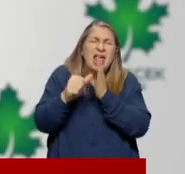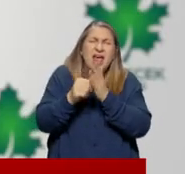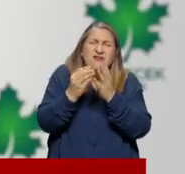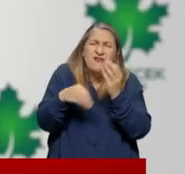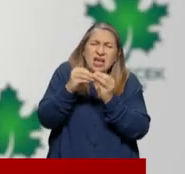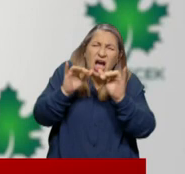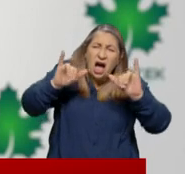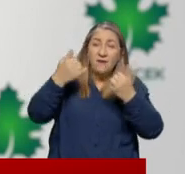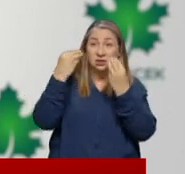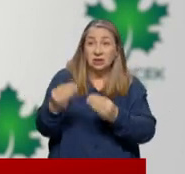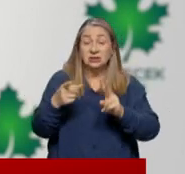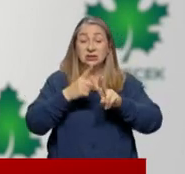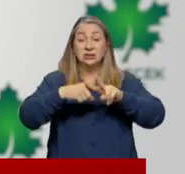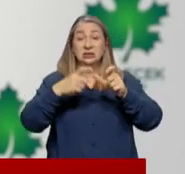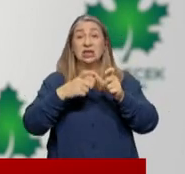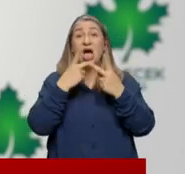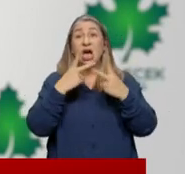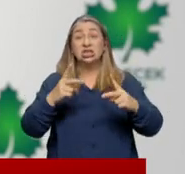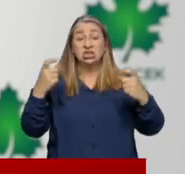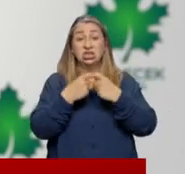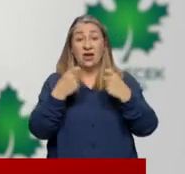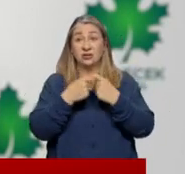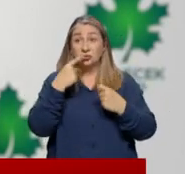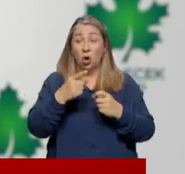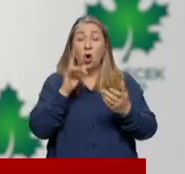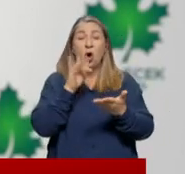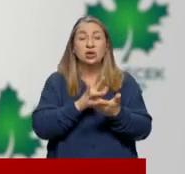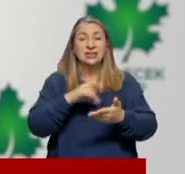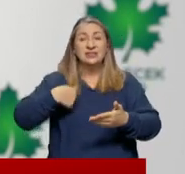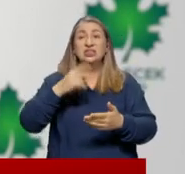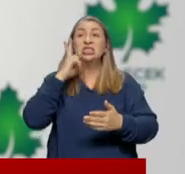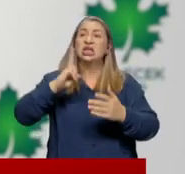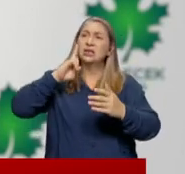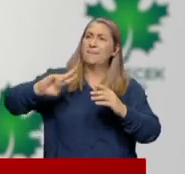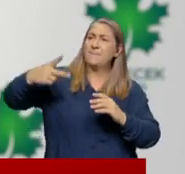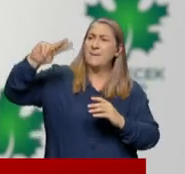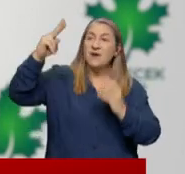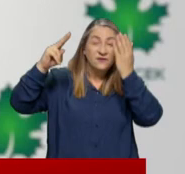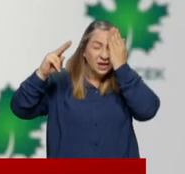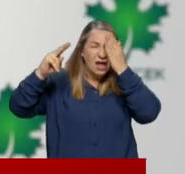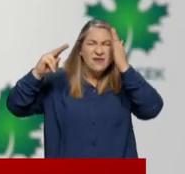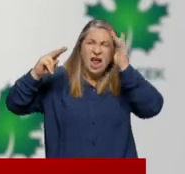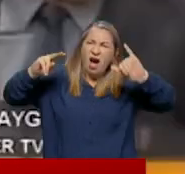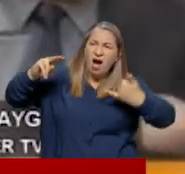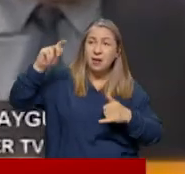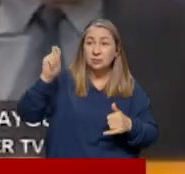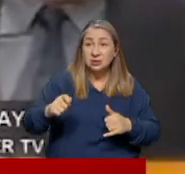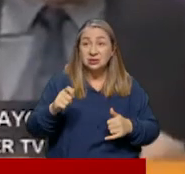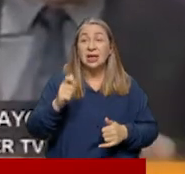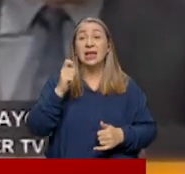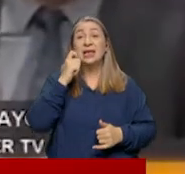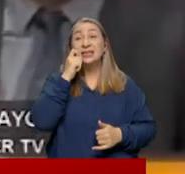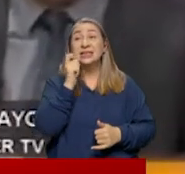ülkesine çevireceksin iz Nasılsa açık bir şekilde savaş ilan ederek orta sınıfı yok edip zengini daha zengin fakiri daha fakir yapacaksınız